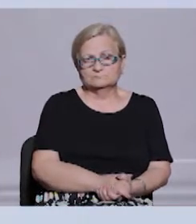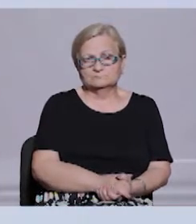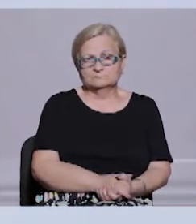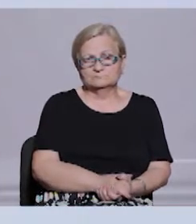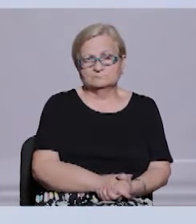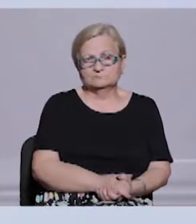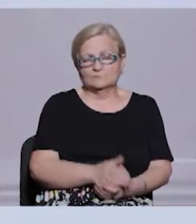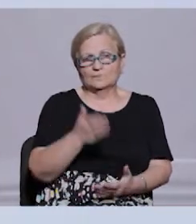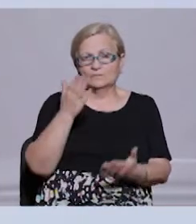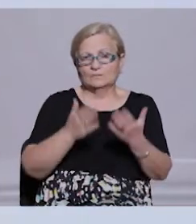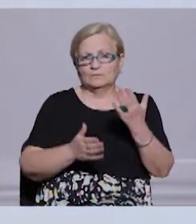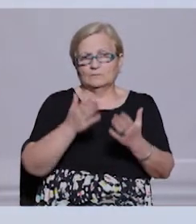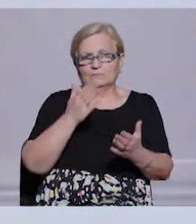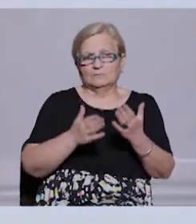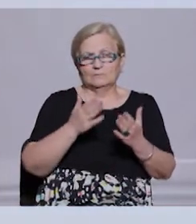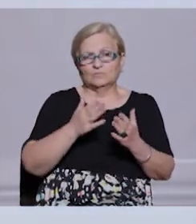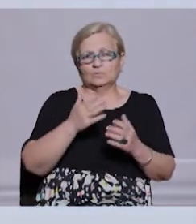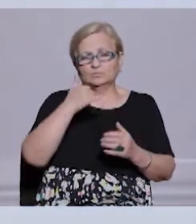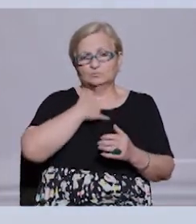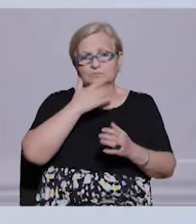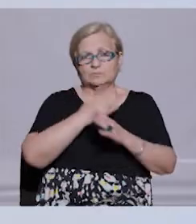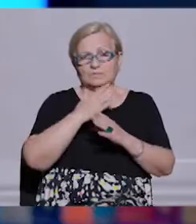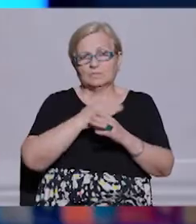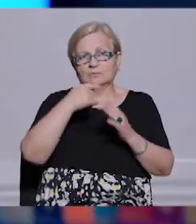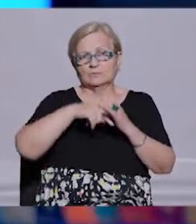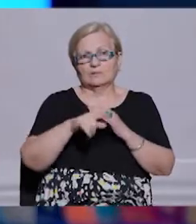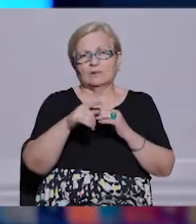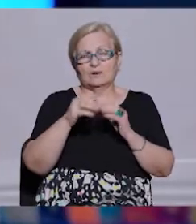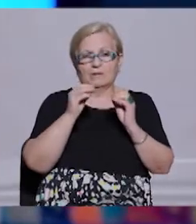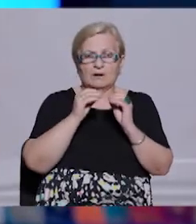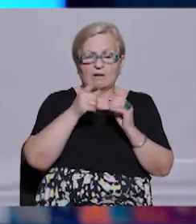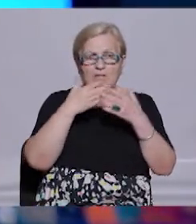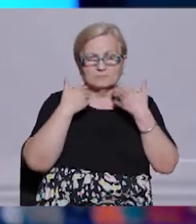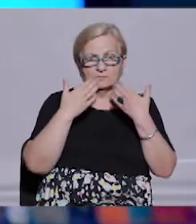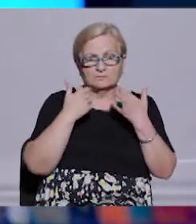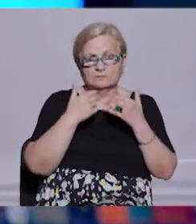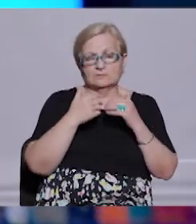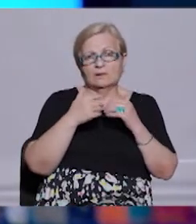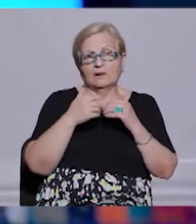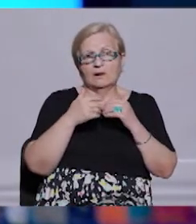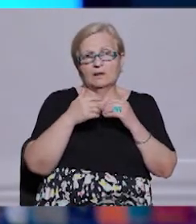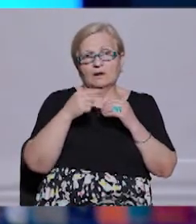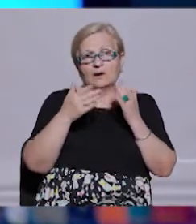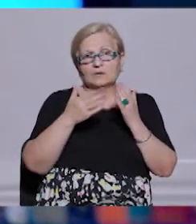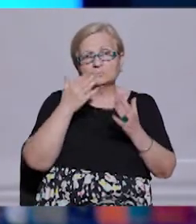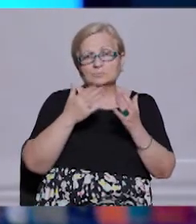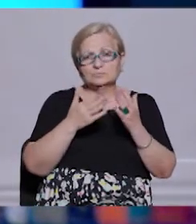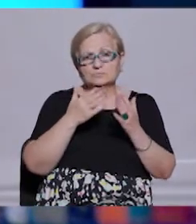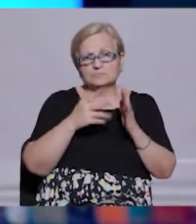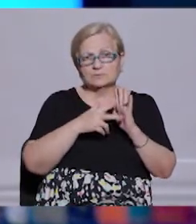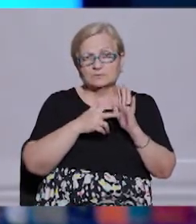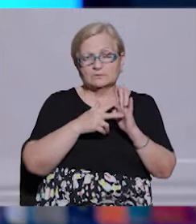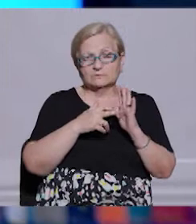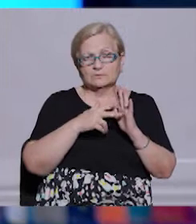გვაქვს 5, 10, 25, 20, 50 მარტივია 8-ს. მაგრამ ნუ 8